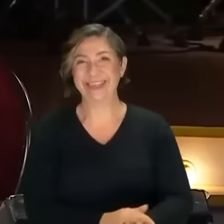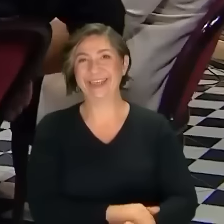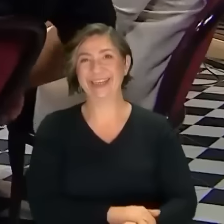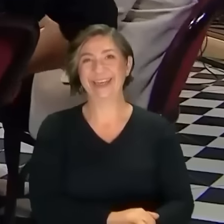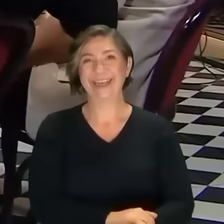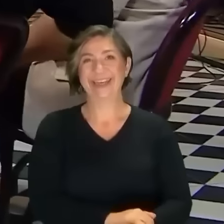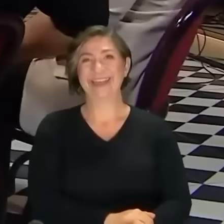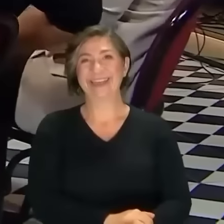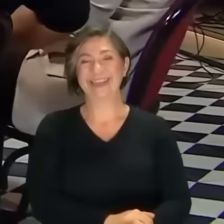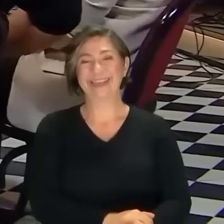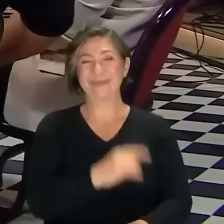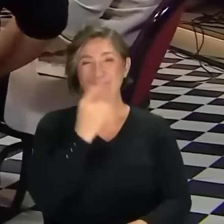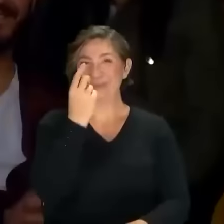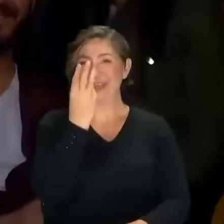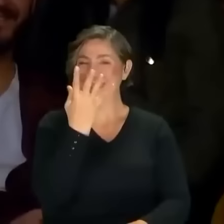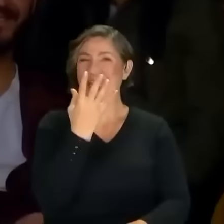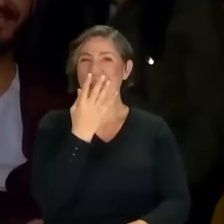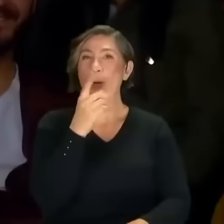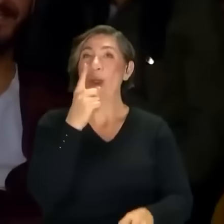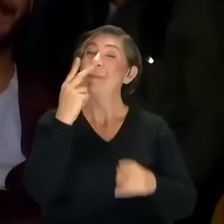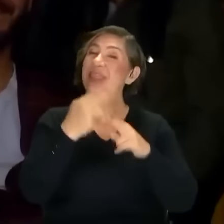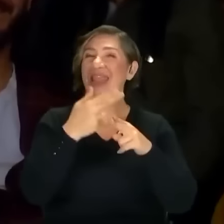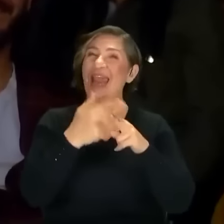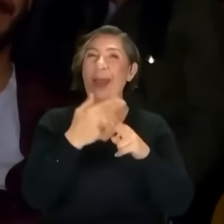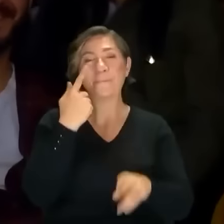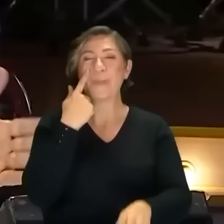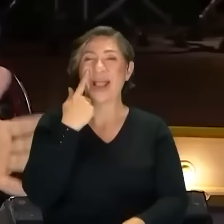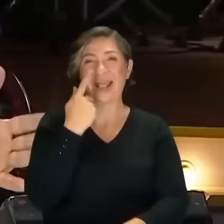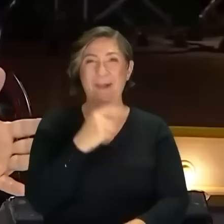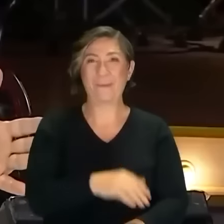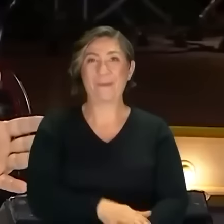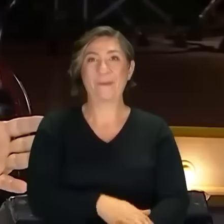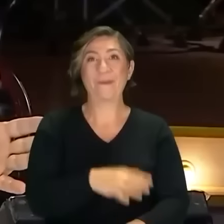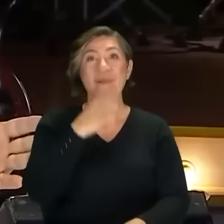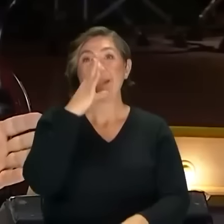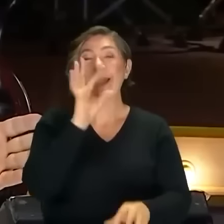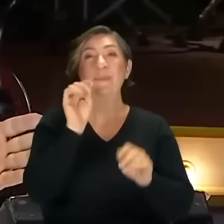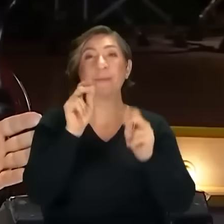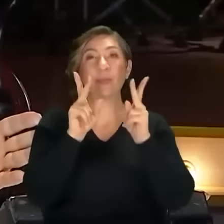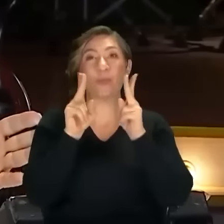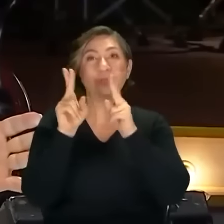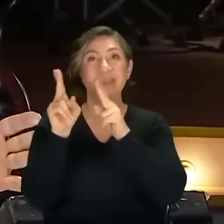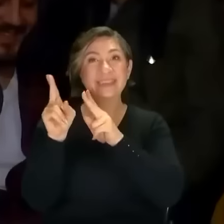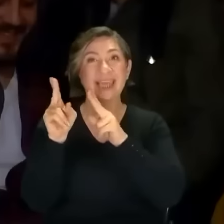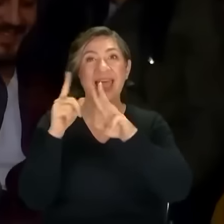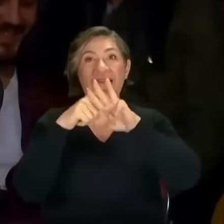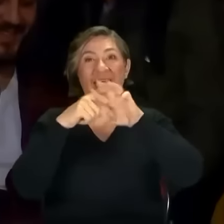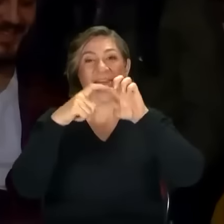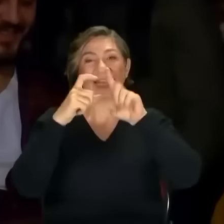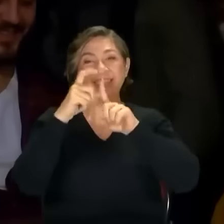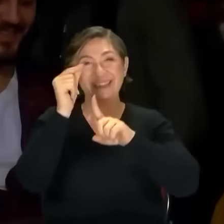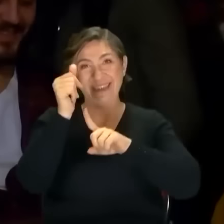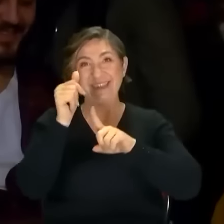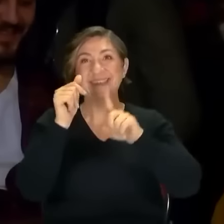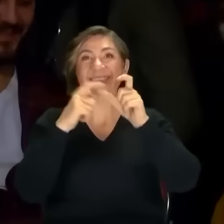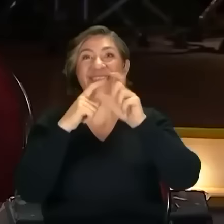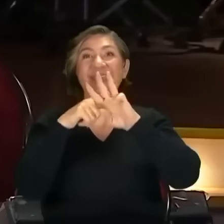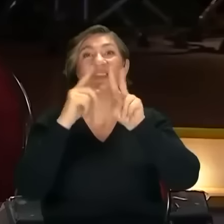hareketler birkaç tane böyle şey bir de öyle deneyin Eee Kim yaptı montajı dedin erg Sevinç Ben